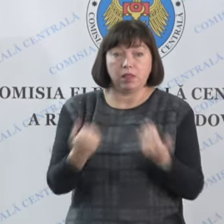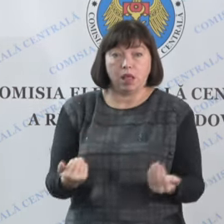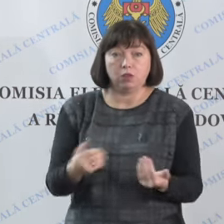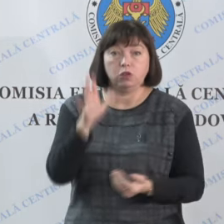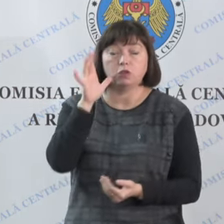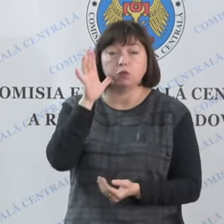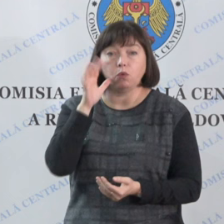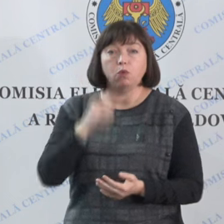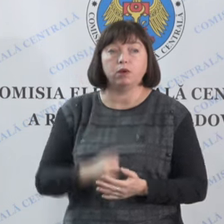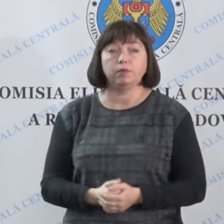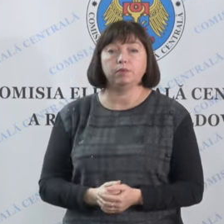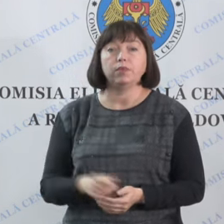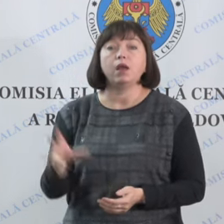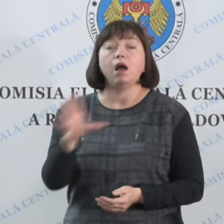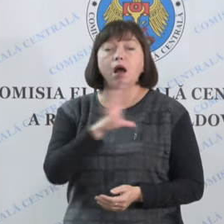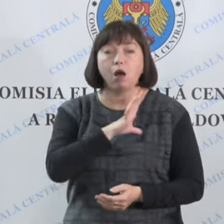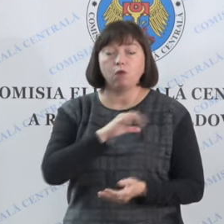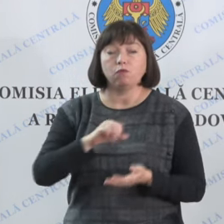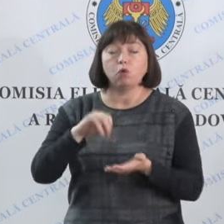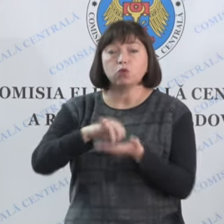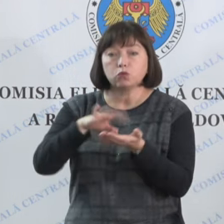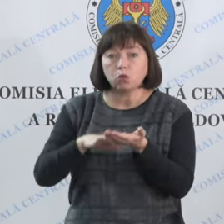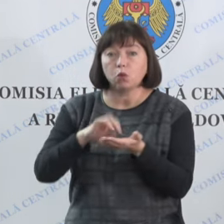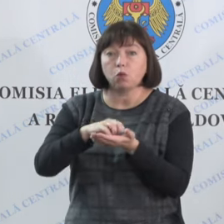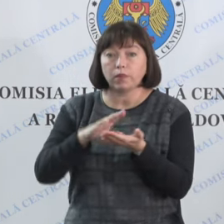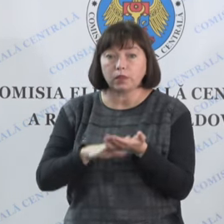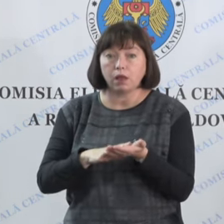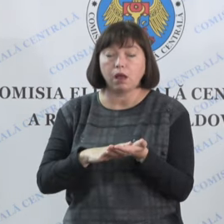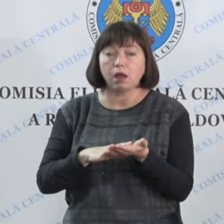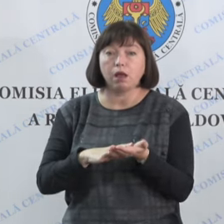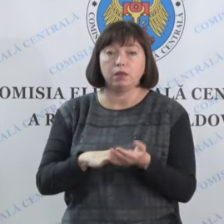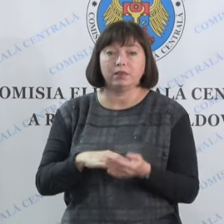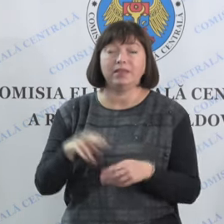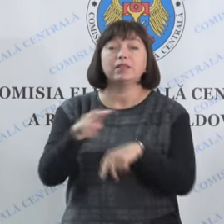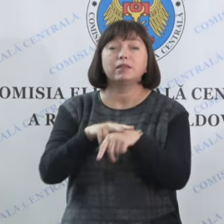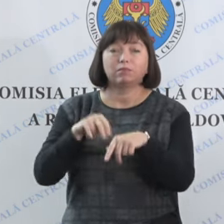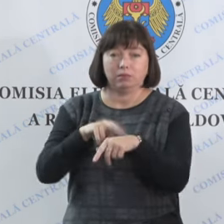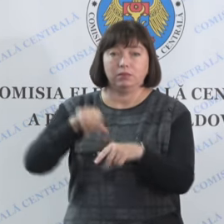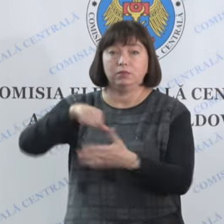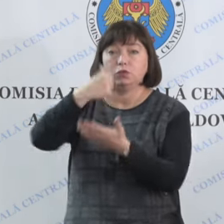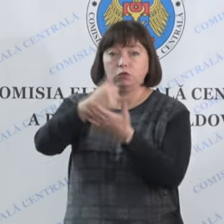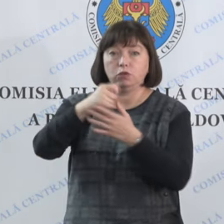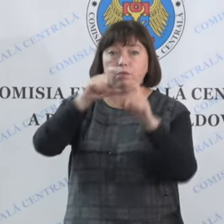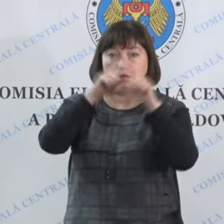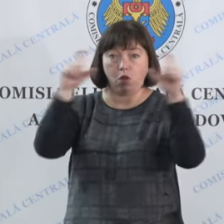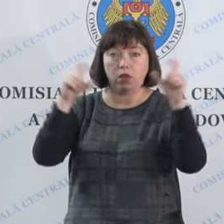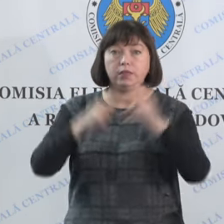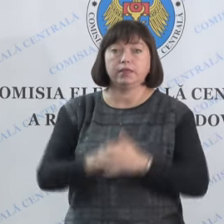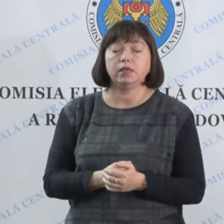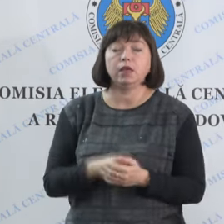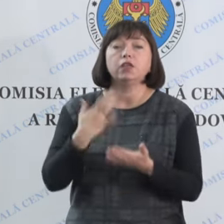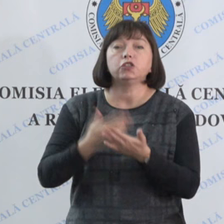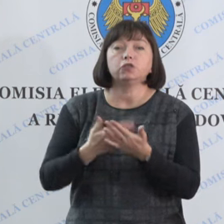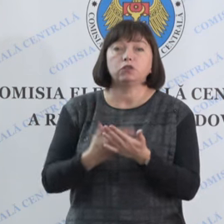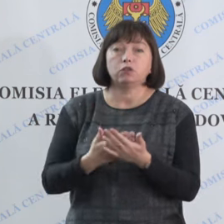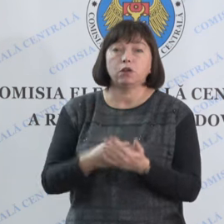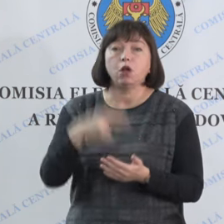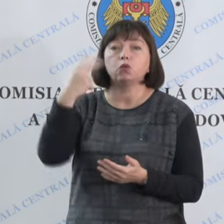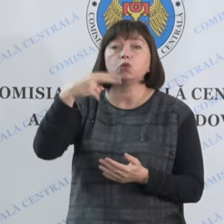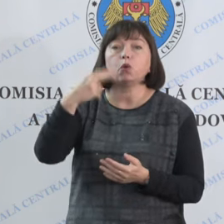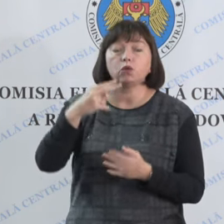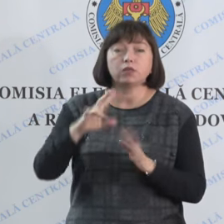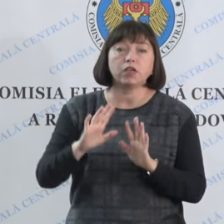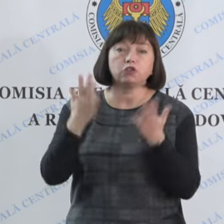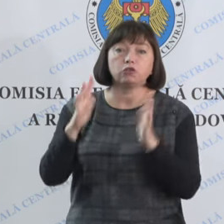oră, au fost documentate de Inspectoratul General de Poliție circa 20